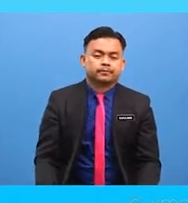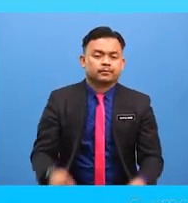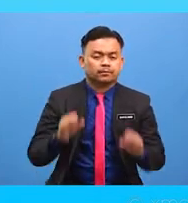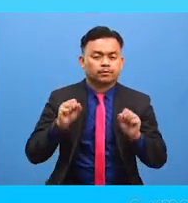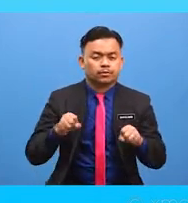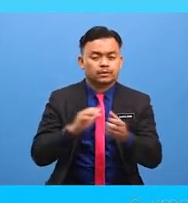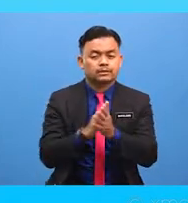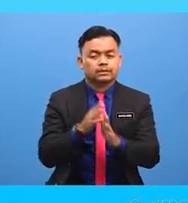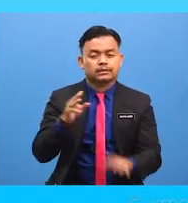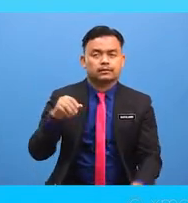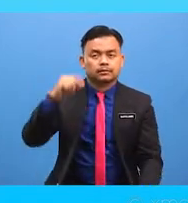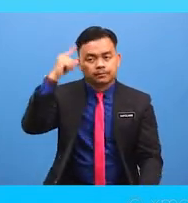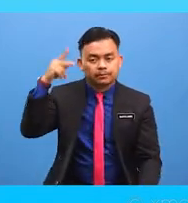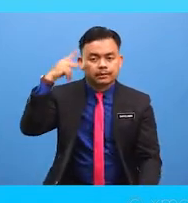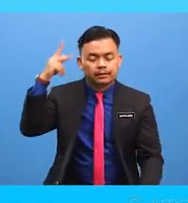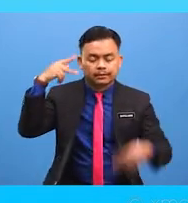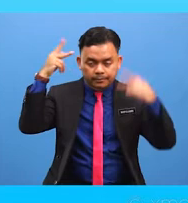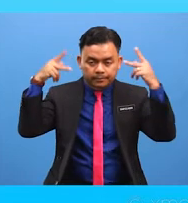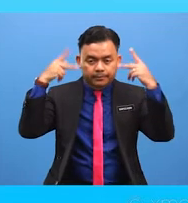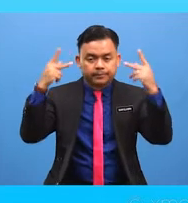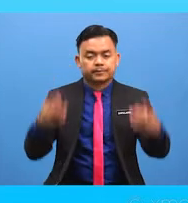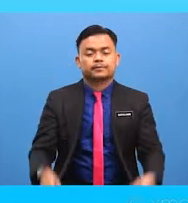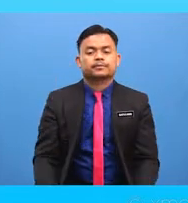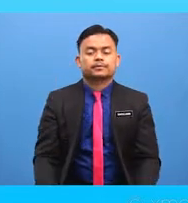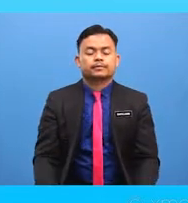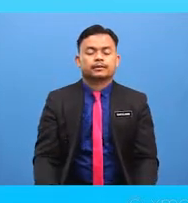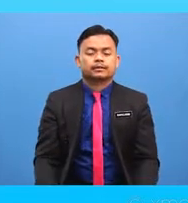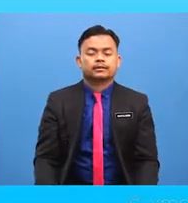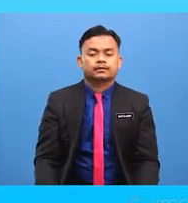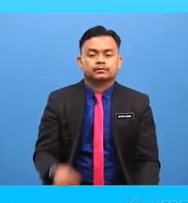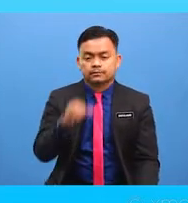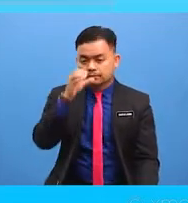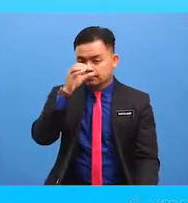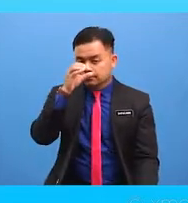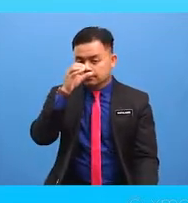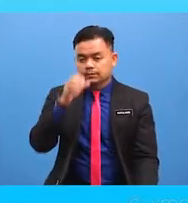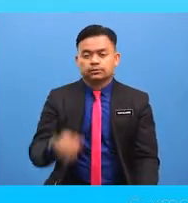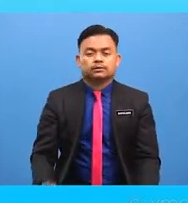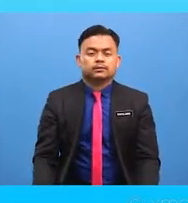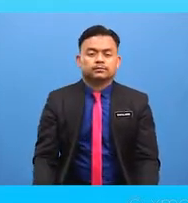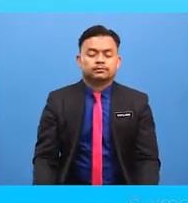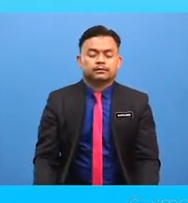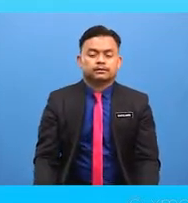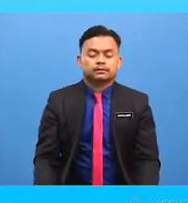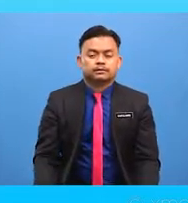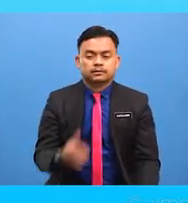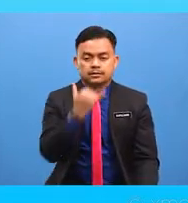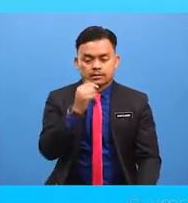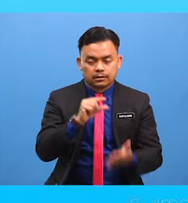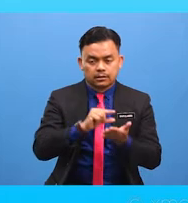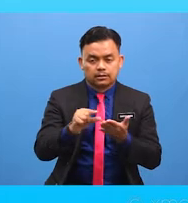mabuk. Tabiat yang kedua dan ketiga, menghidu gam dan menyalahgunakan